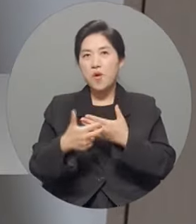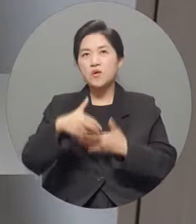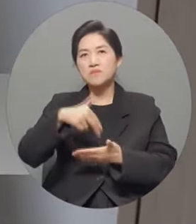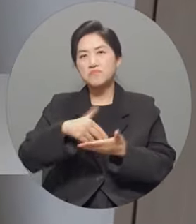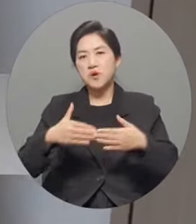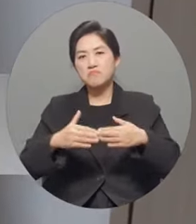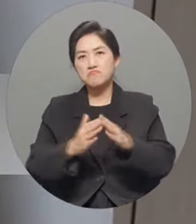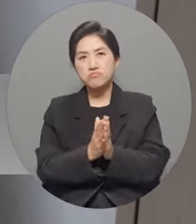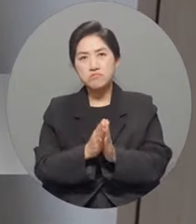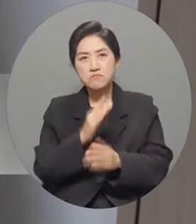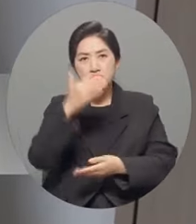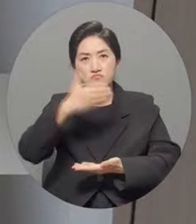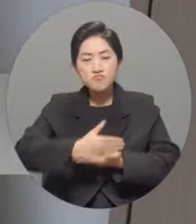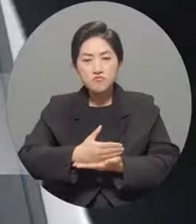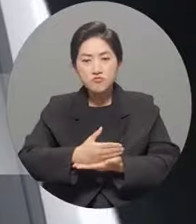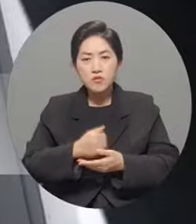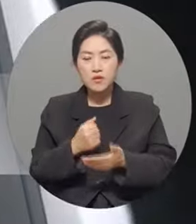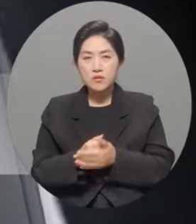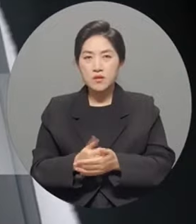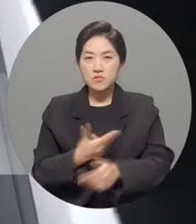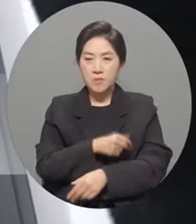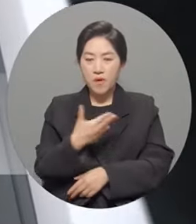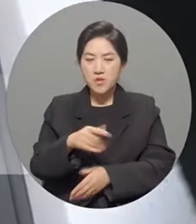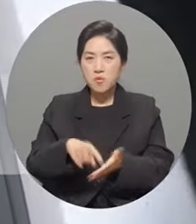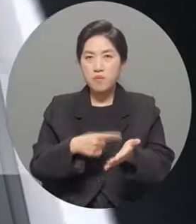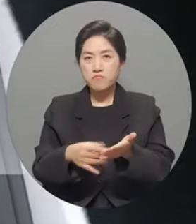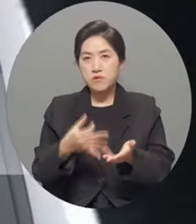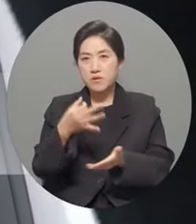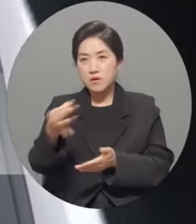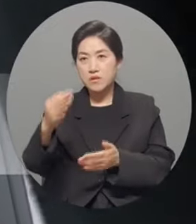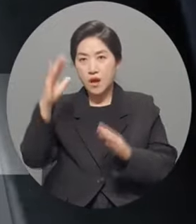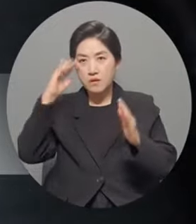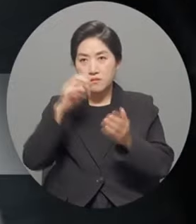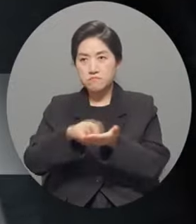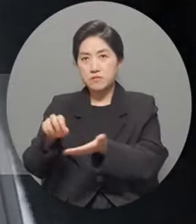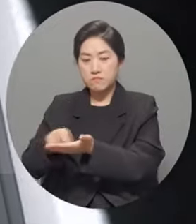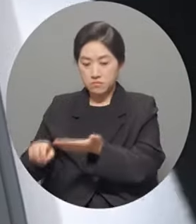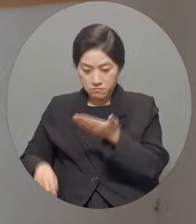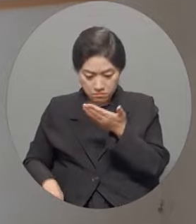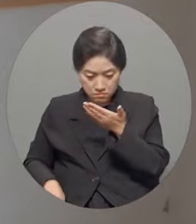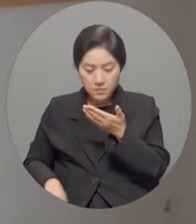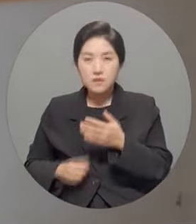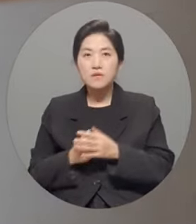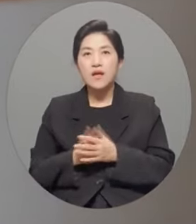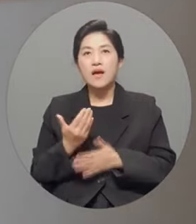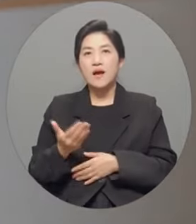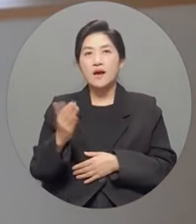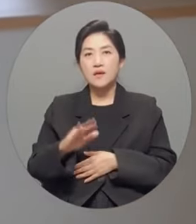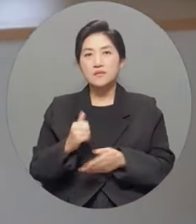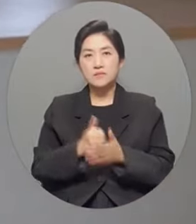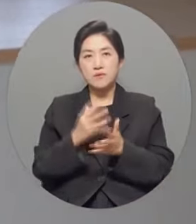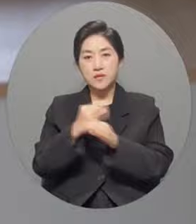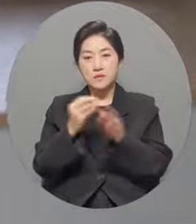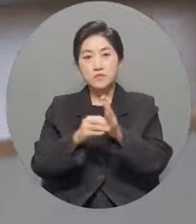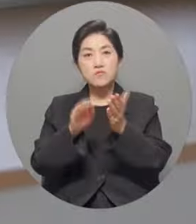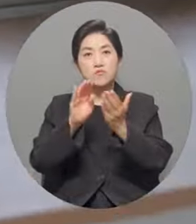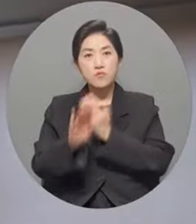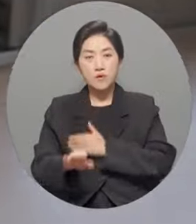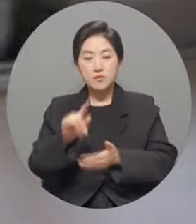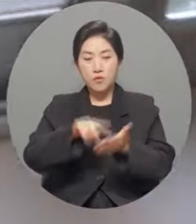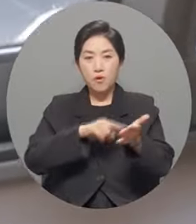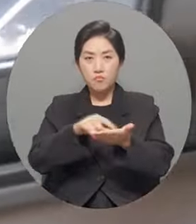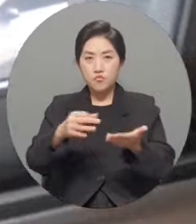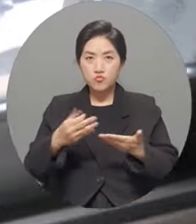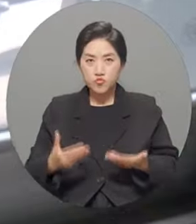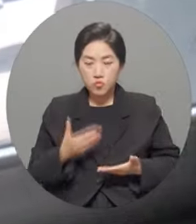닫는다면 미접 정부은 환불해 주겠다는 안내 문자가 학생들에게 날아왔습니다 하지만 기일이 지난 뒤에도 환불은